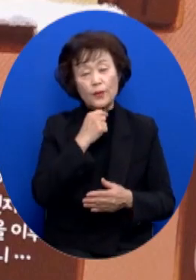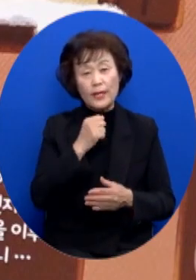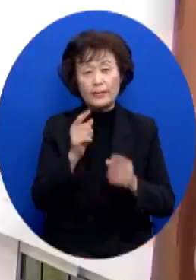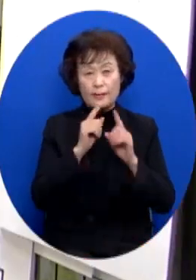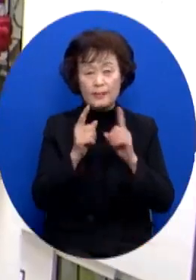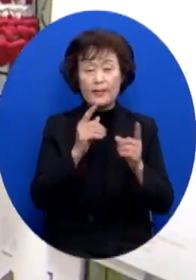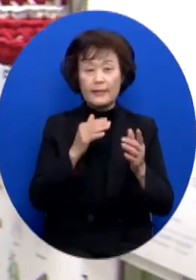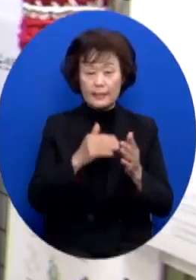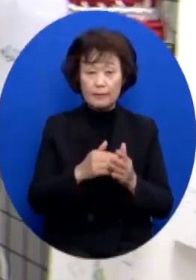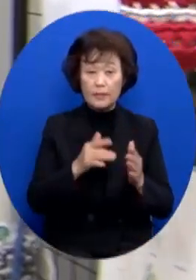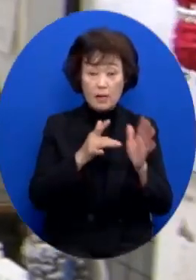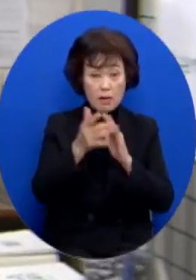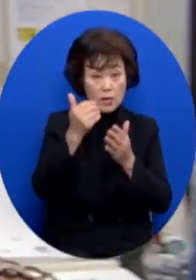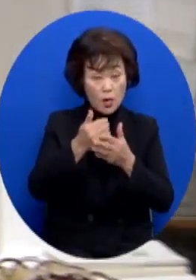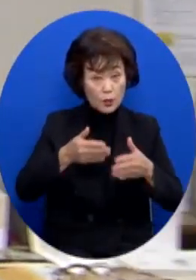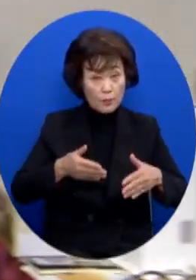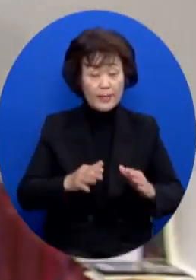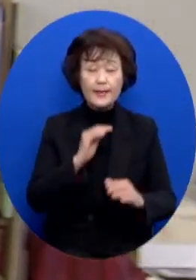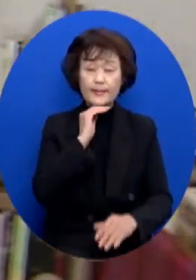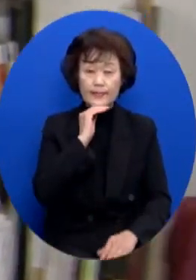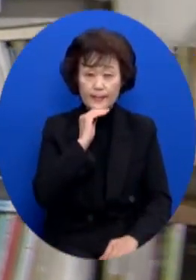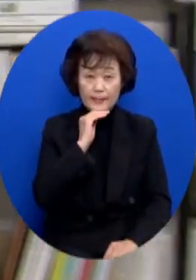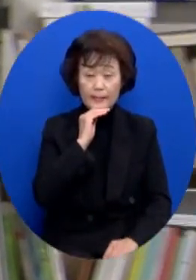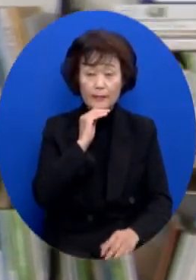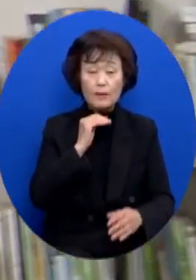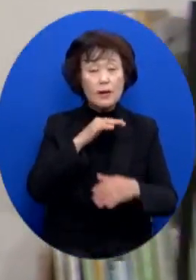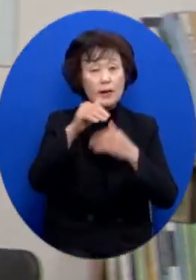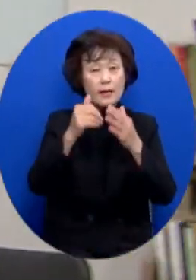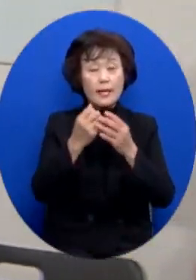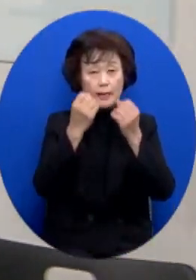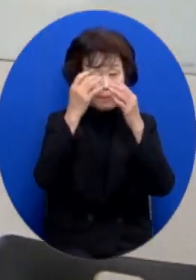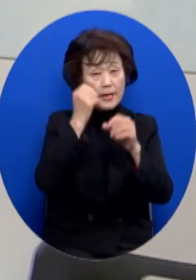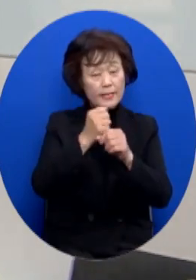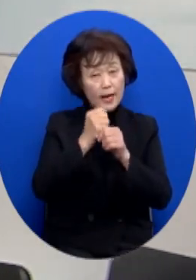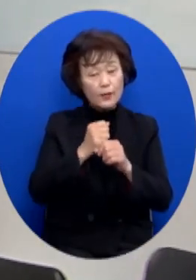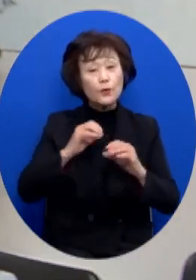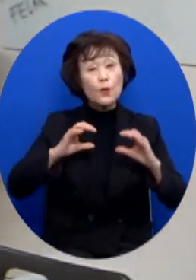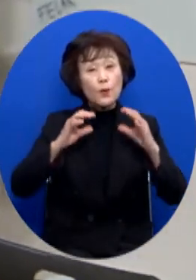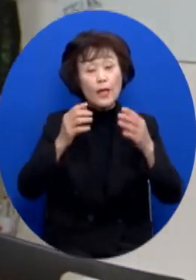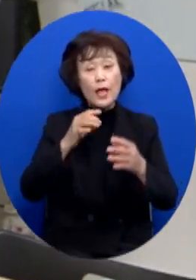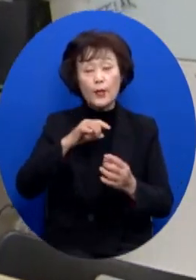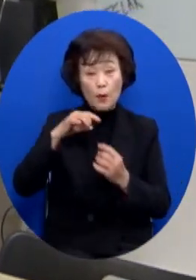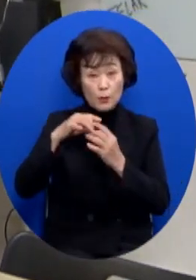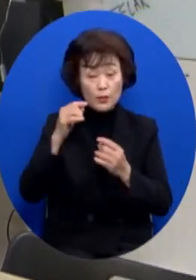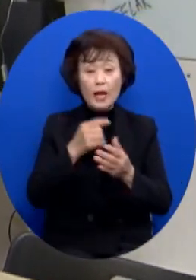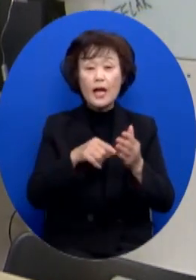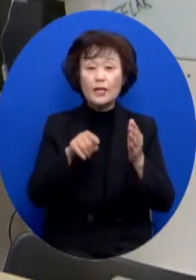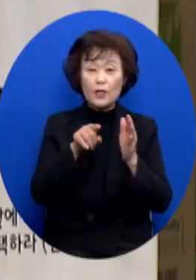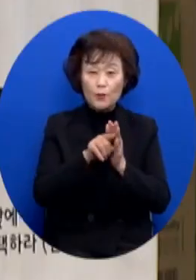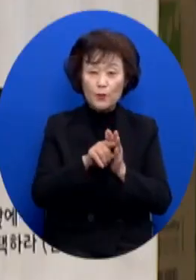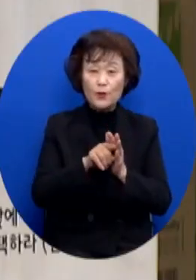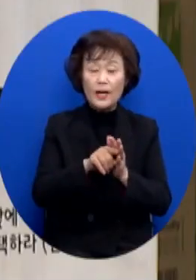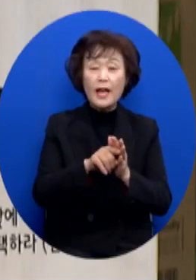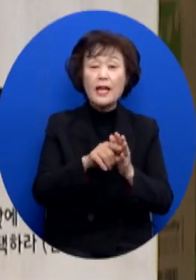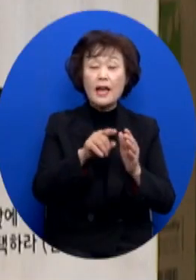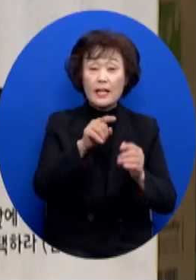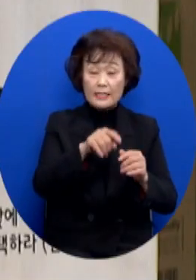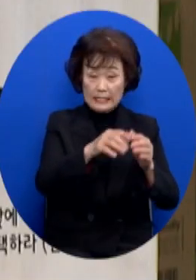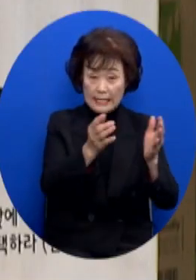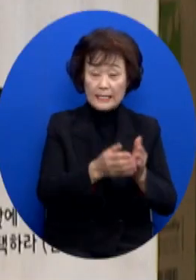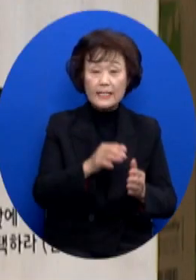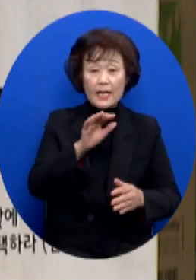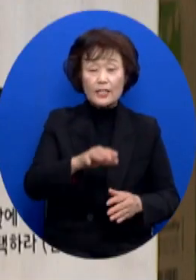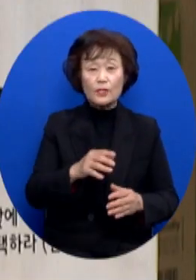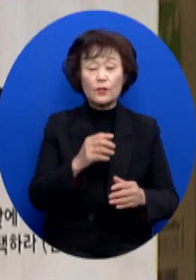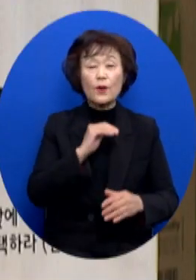전했습니다 예수 탄생을 기다리며 하나님의 창조 세계를 묵상하고자 기독교 환경 교육센터 살림에서 대림절